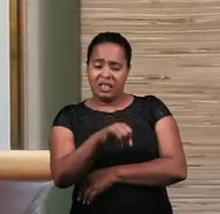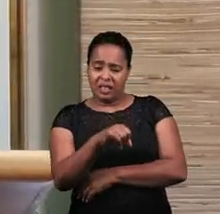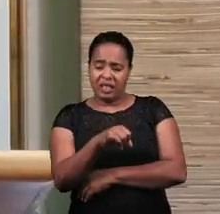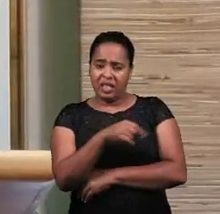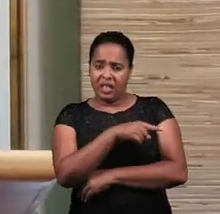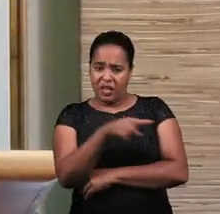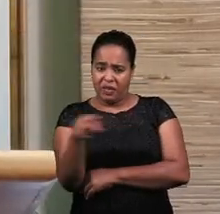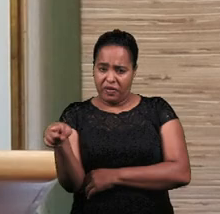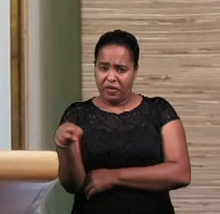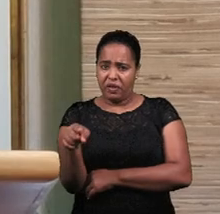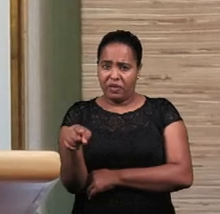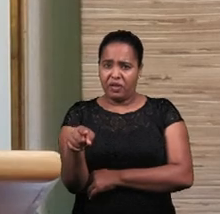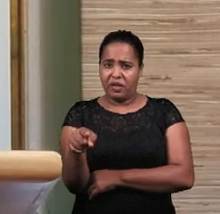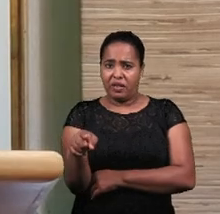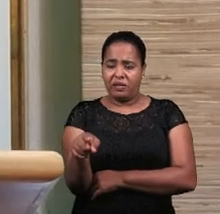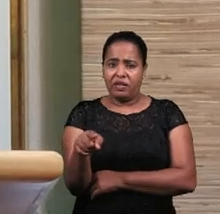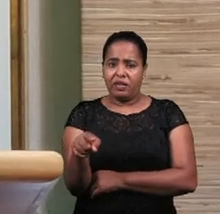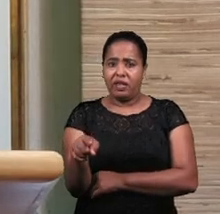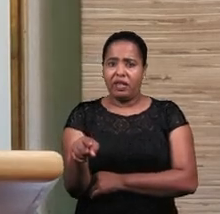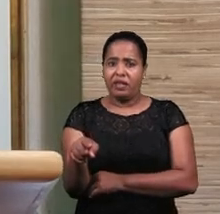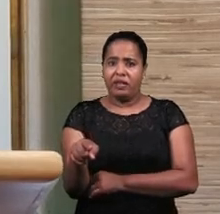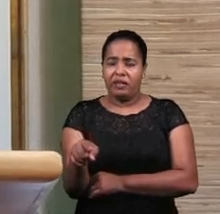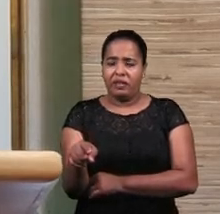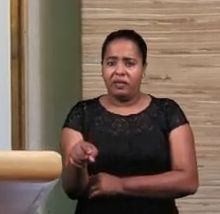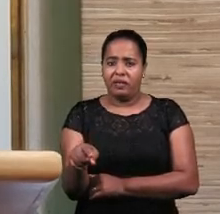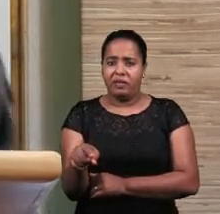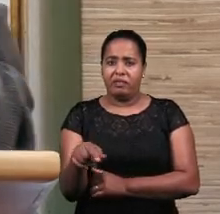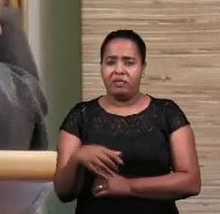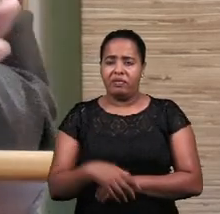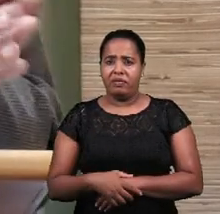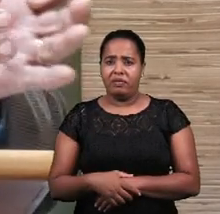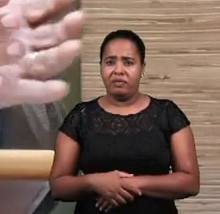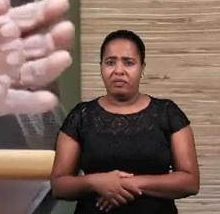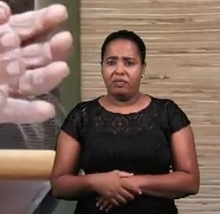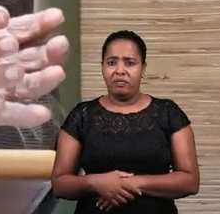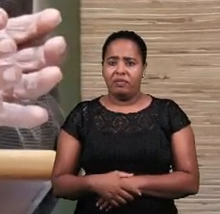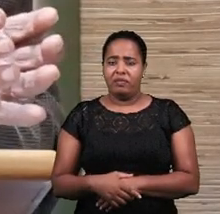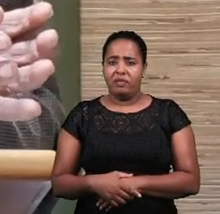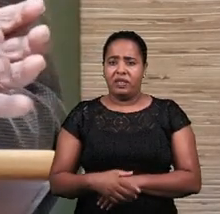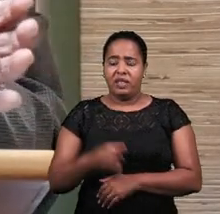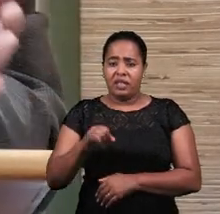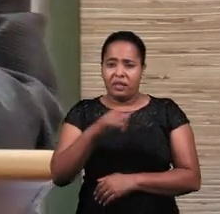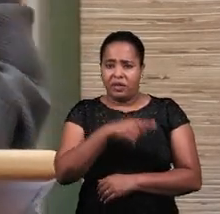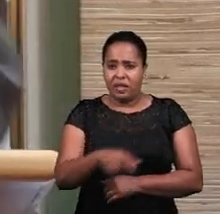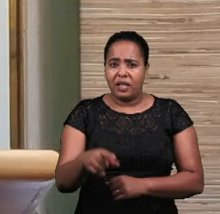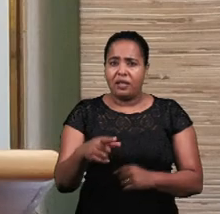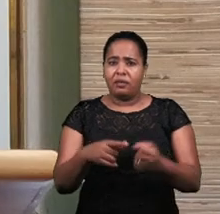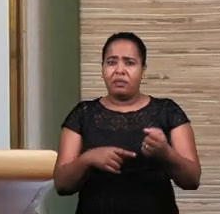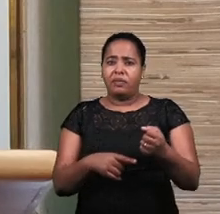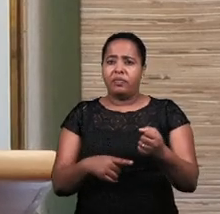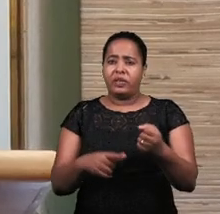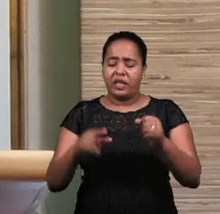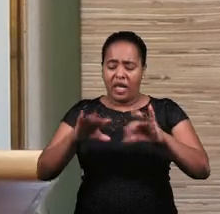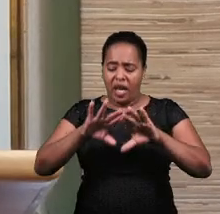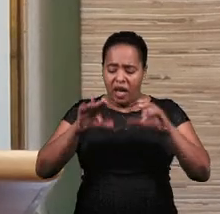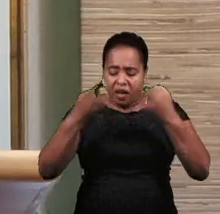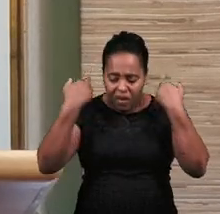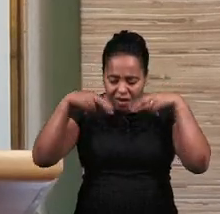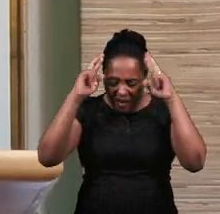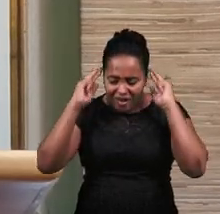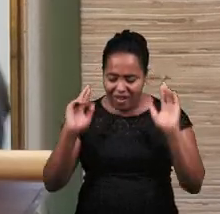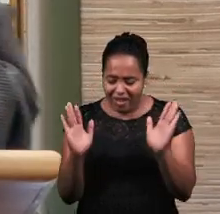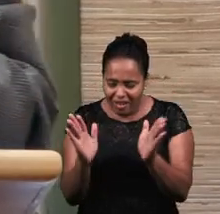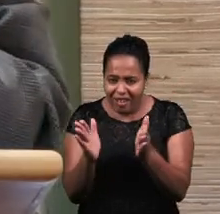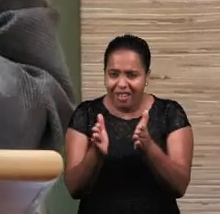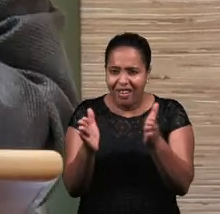n'avez pas traité avec ma fiancée, c'est l'Église qui n'est pas encore mariée. C'est la fiancée de Dieu. C'est